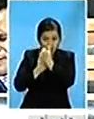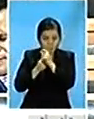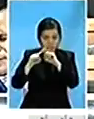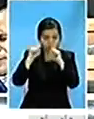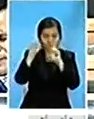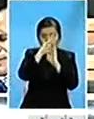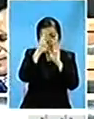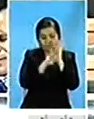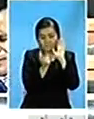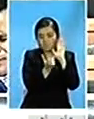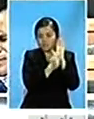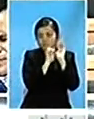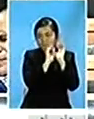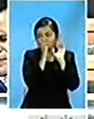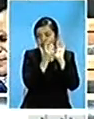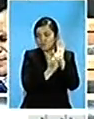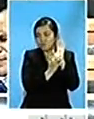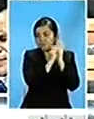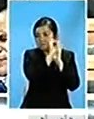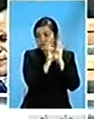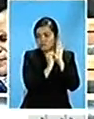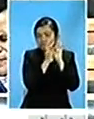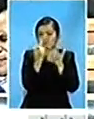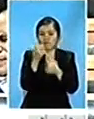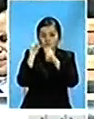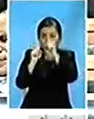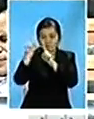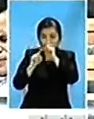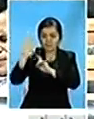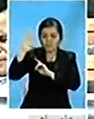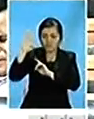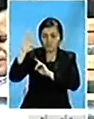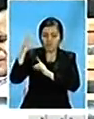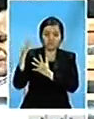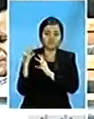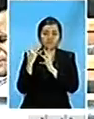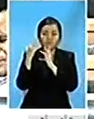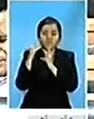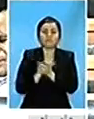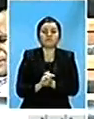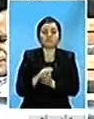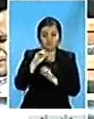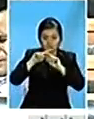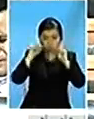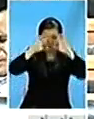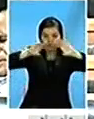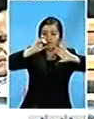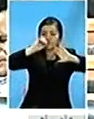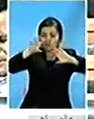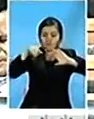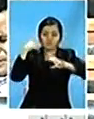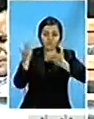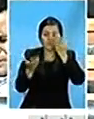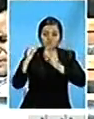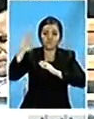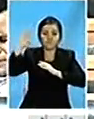คัดเลือกที่ชัดเจนเช่นการให้คะแนนแต่ละด้านบอกแต่เพียงว่าจะให้ความสำคัญต่อกรอบ